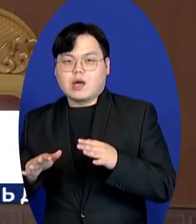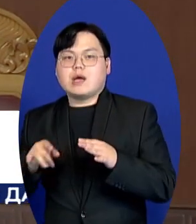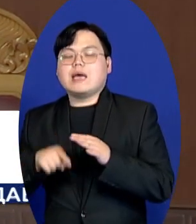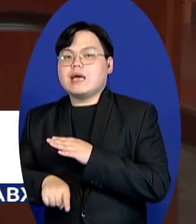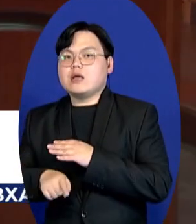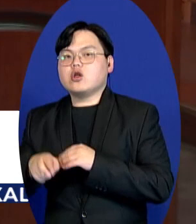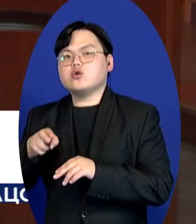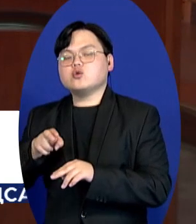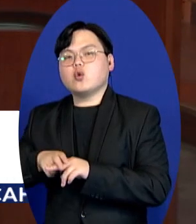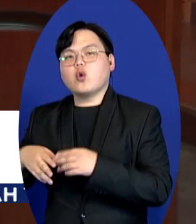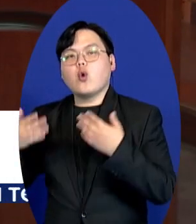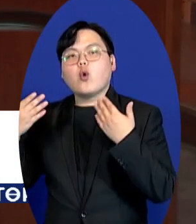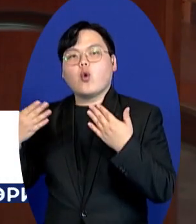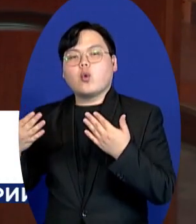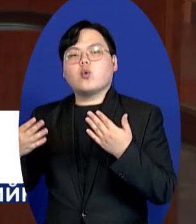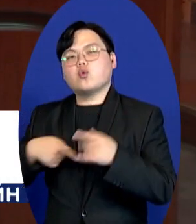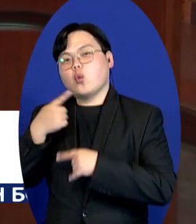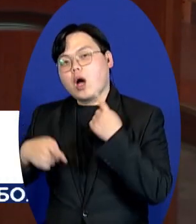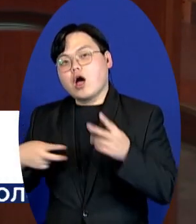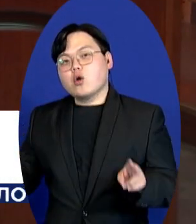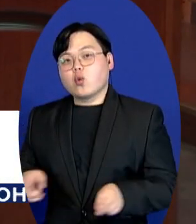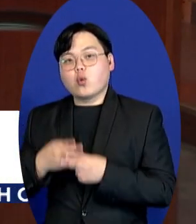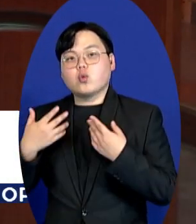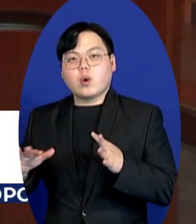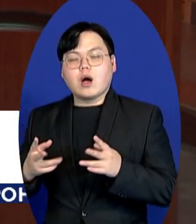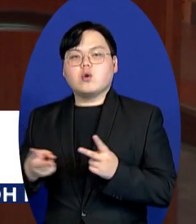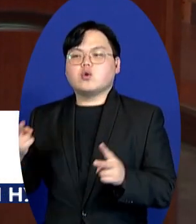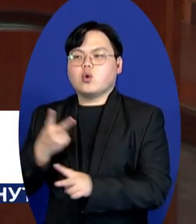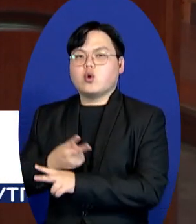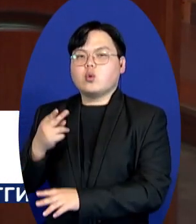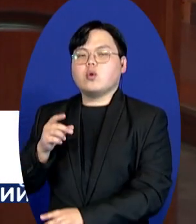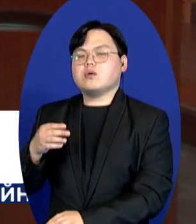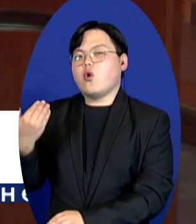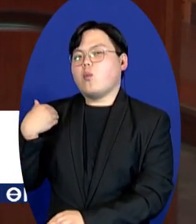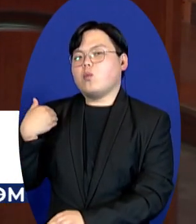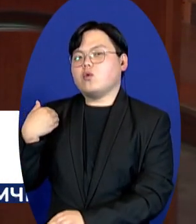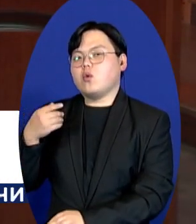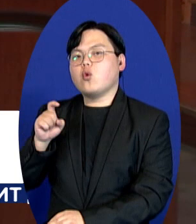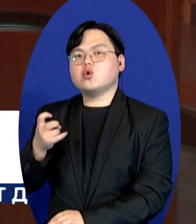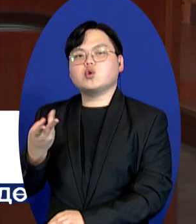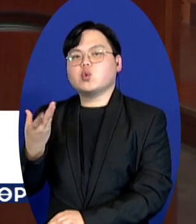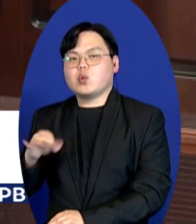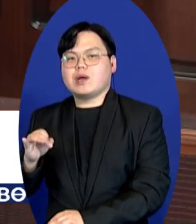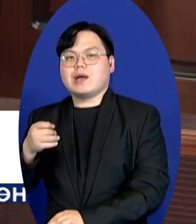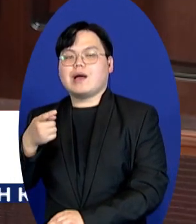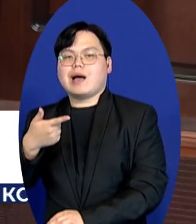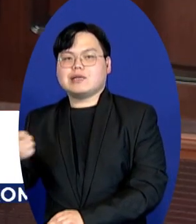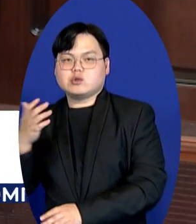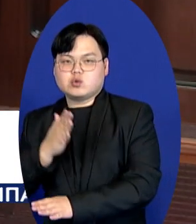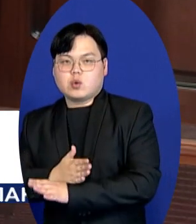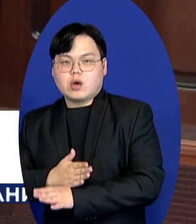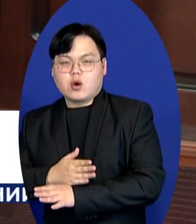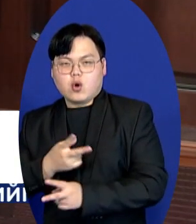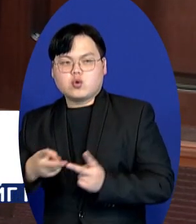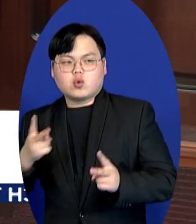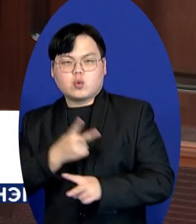судлын хуралдааны дүгнэлт гарсан тул үндсэн хуулийн тухайн заалт хүчингү болсон. Тиймээс цэцгийн дүгнэлтийг хэрэгжүүлэх шаардлага үүссэн